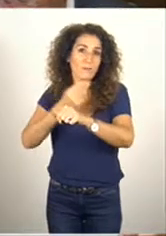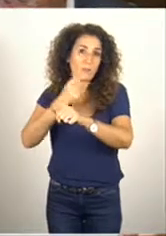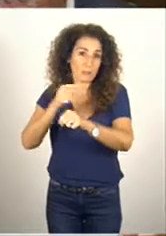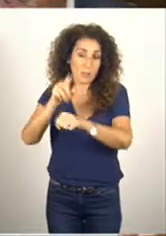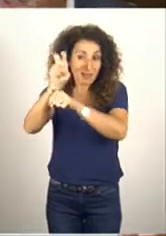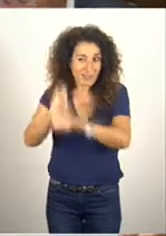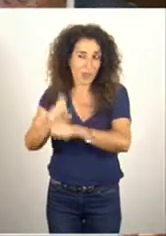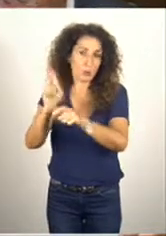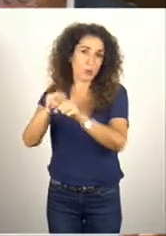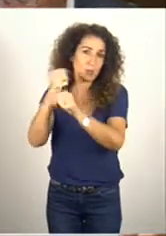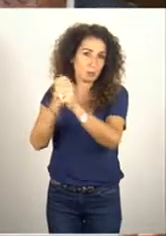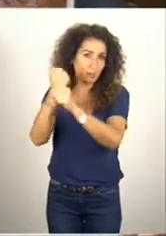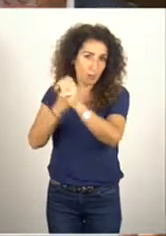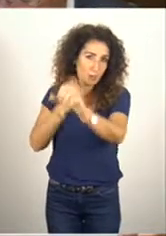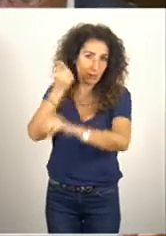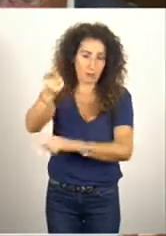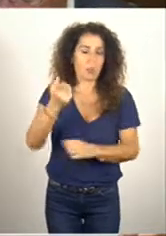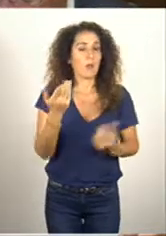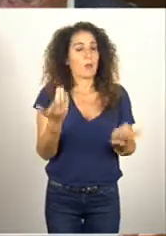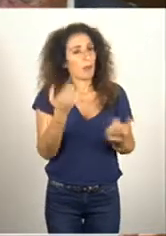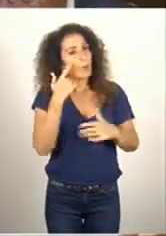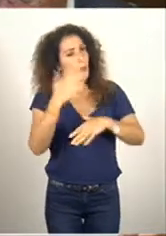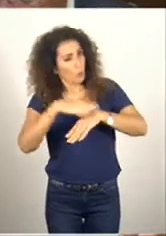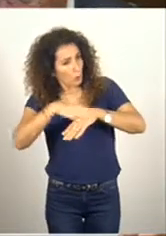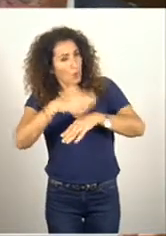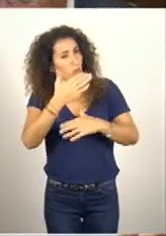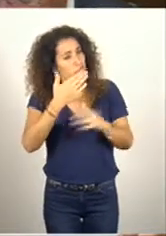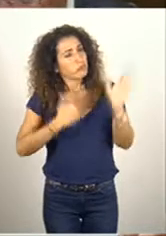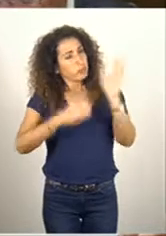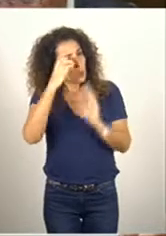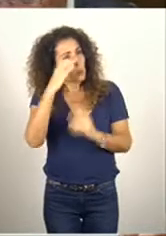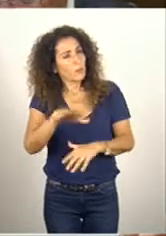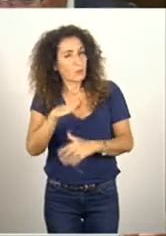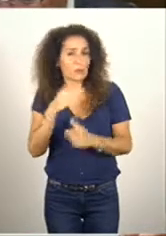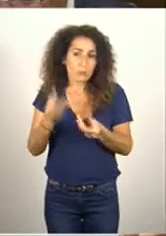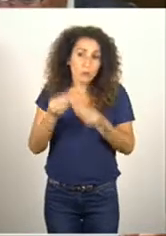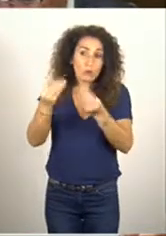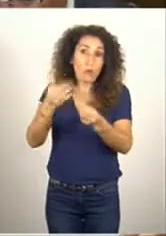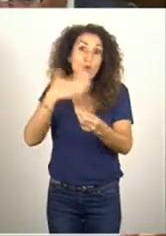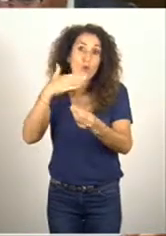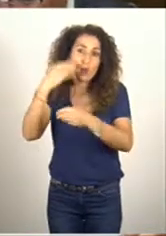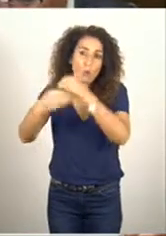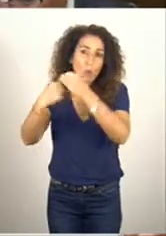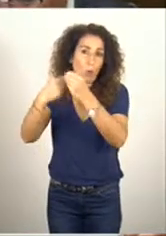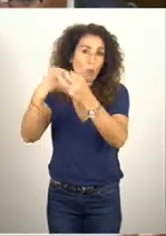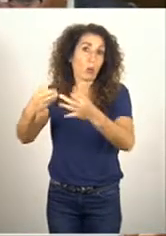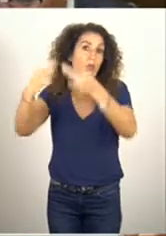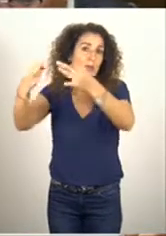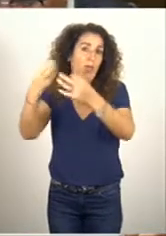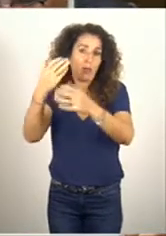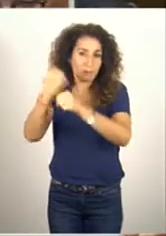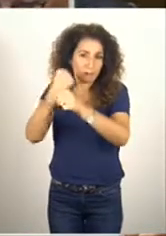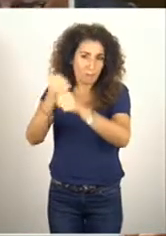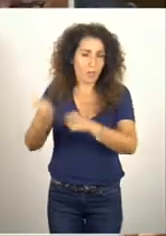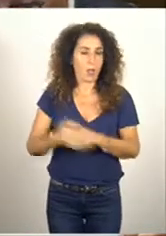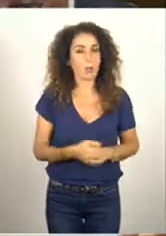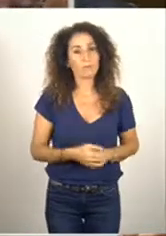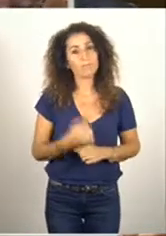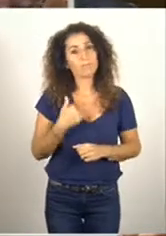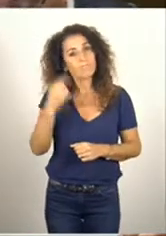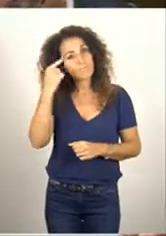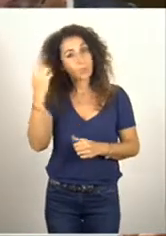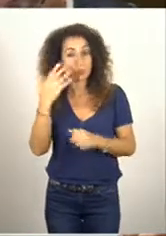parfaitement le constat et les préconisations formulées pour favoriser l'accès en milieu ordinaire. Je pense effectivement que plus que jamais, le travail